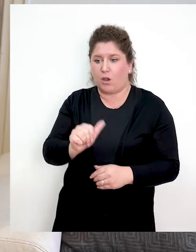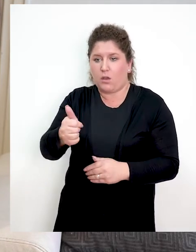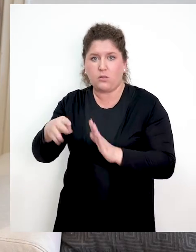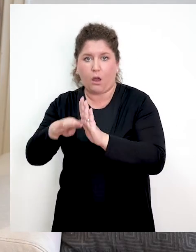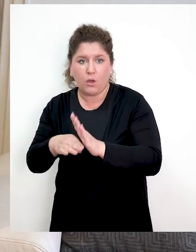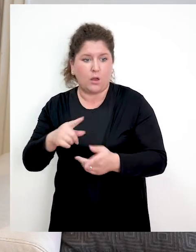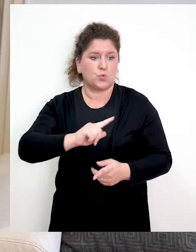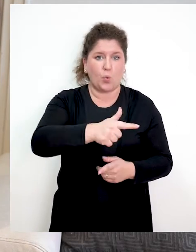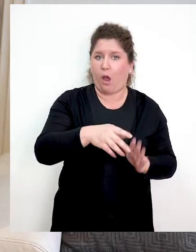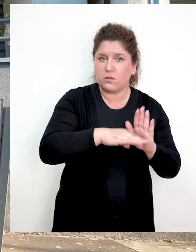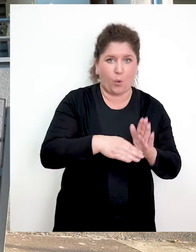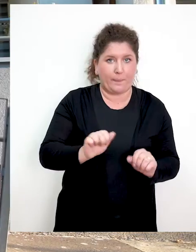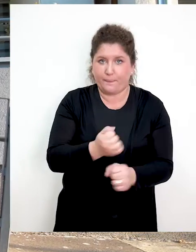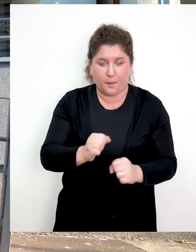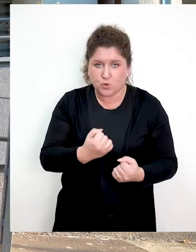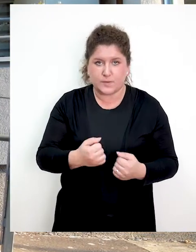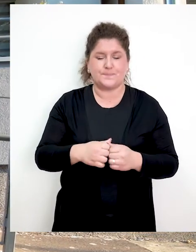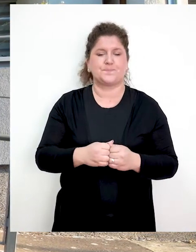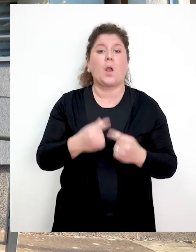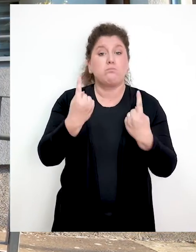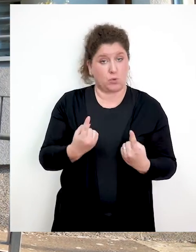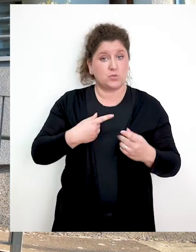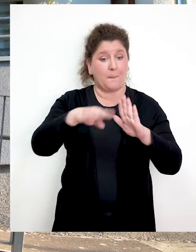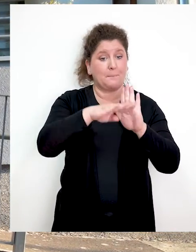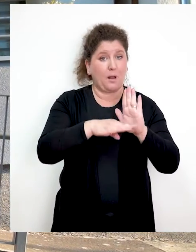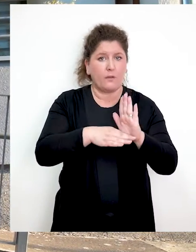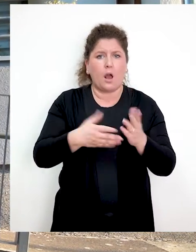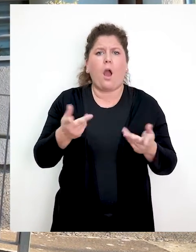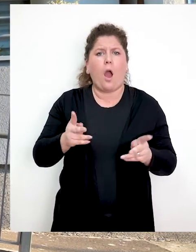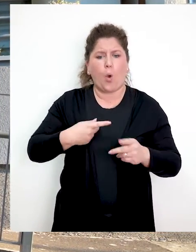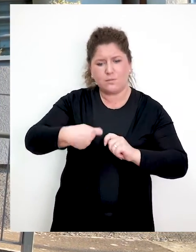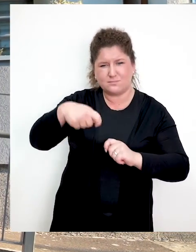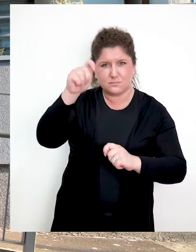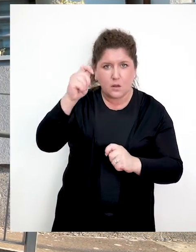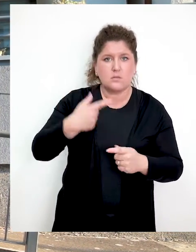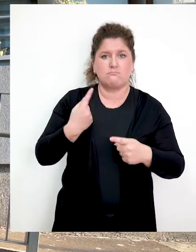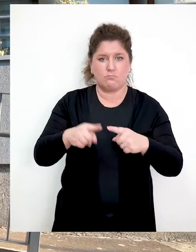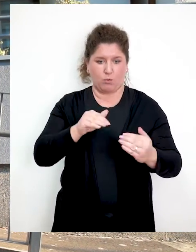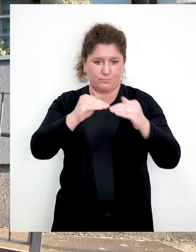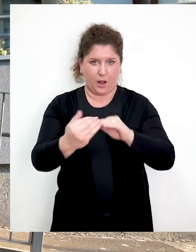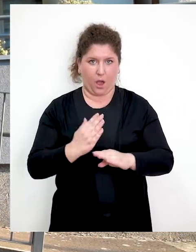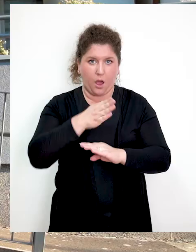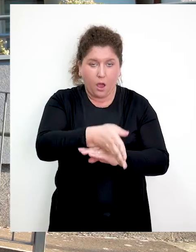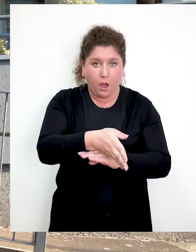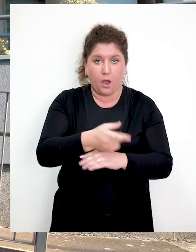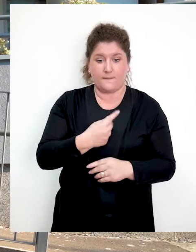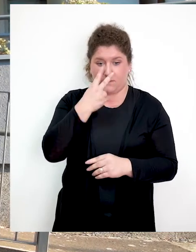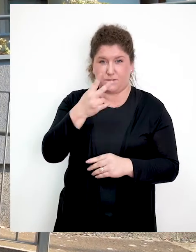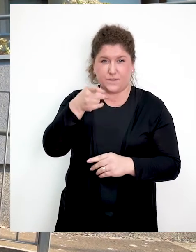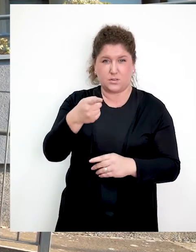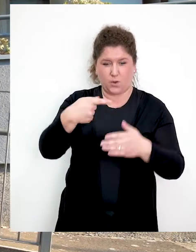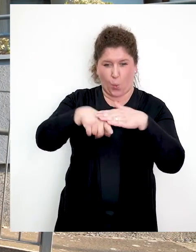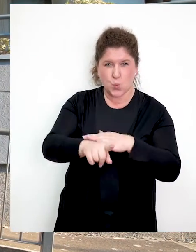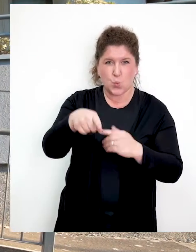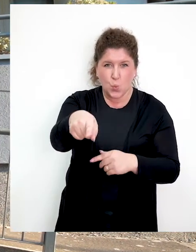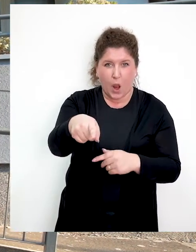ni u drugu kategoriju. Postoji taj pravilnik o gradnji, o pristupačnosti objekata osobama s invaliditetom i ova rampa koju